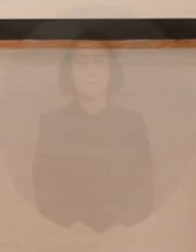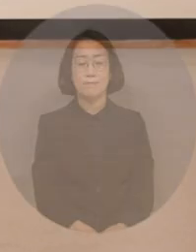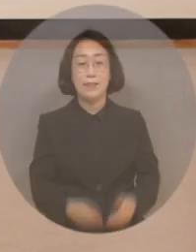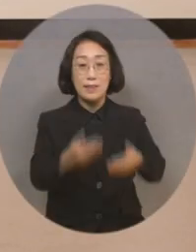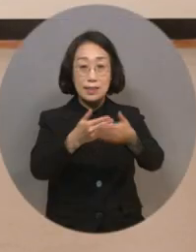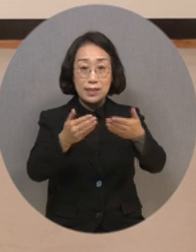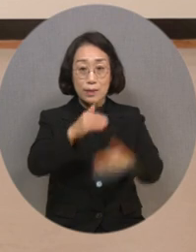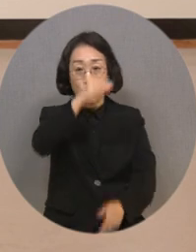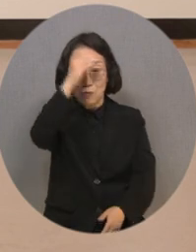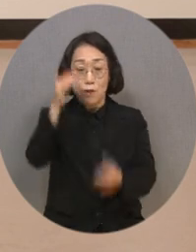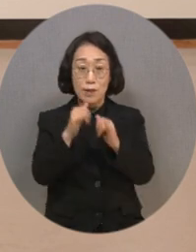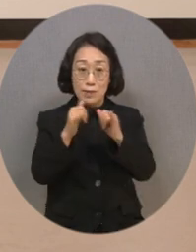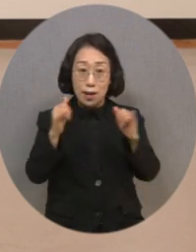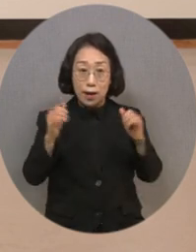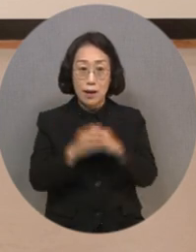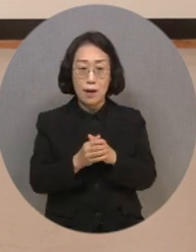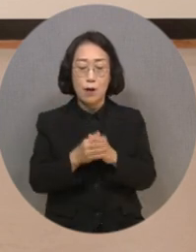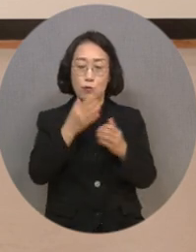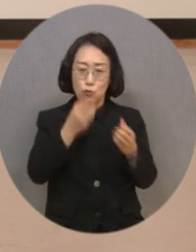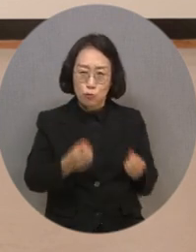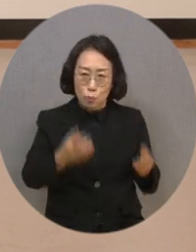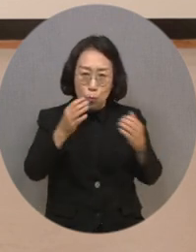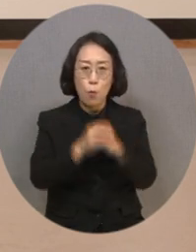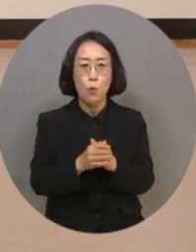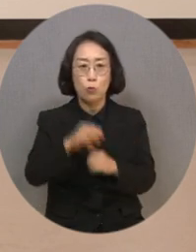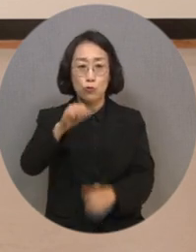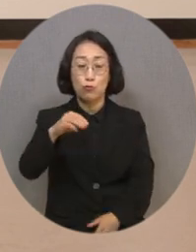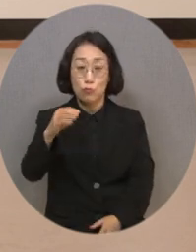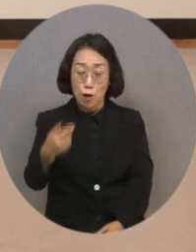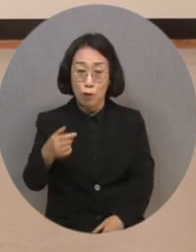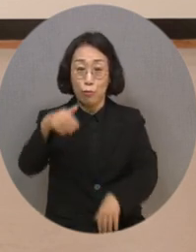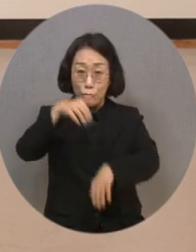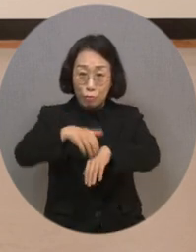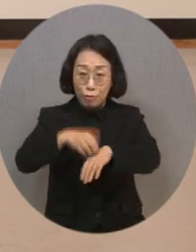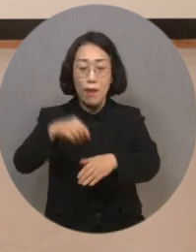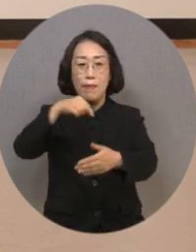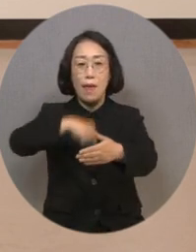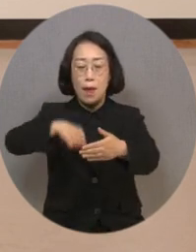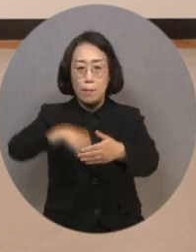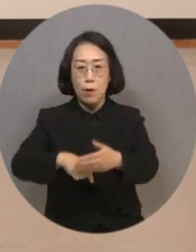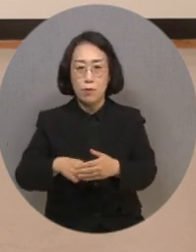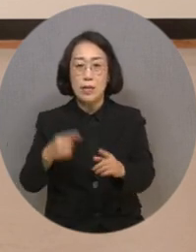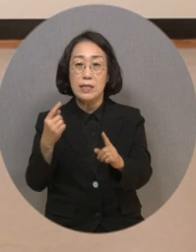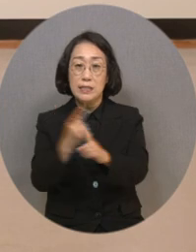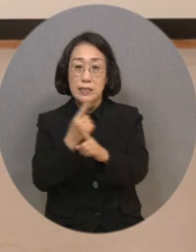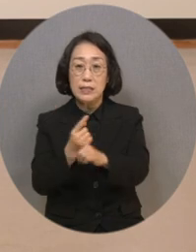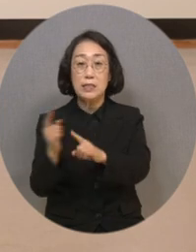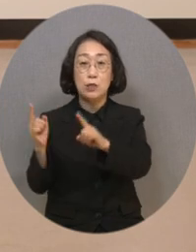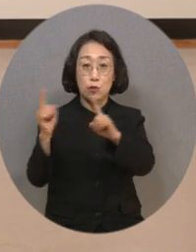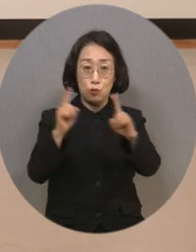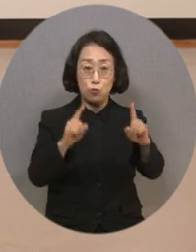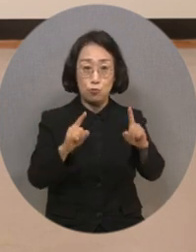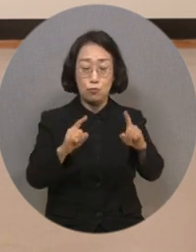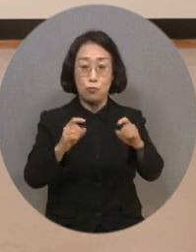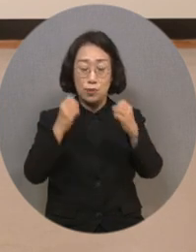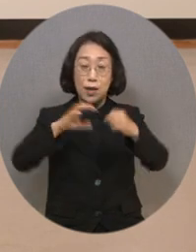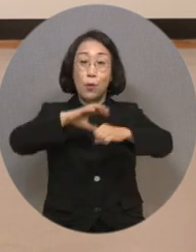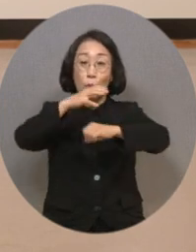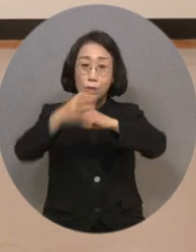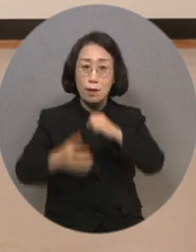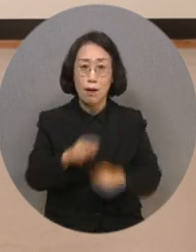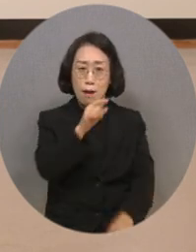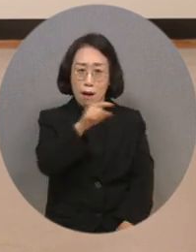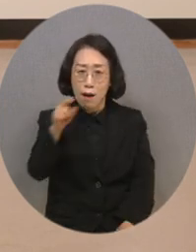작품을 관람하는 관객들은 축복, 수련, 내면, 치유, 신세계 중 어떤